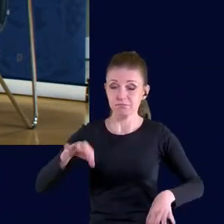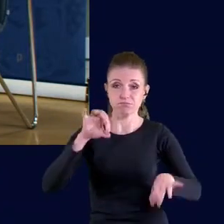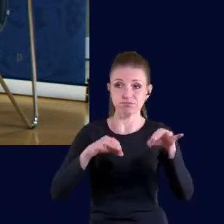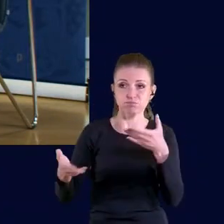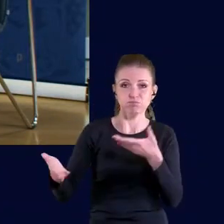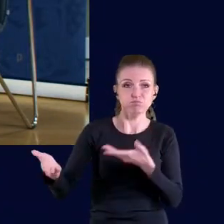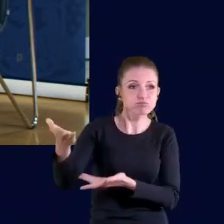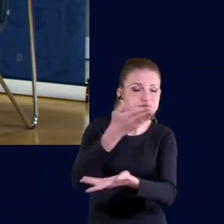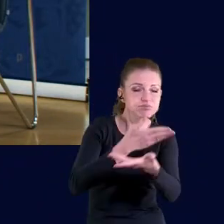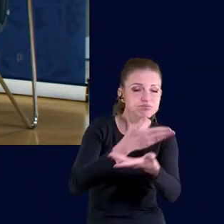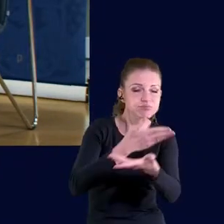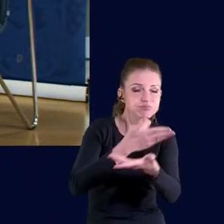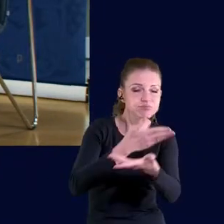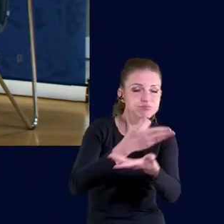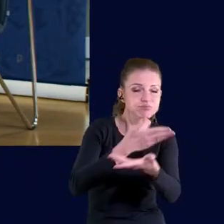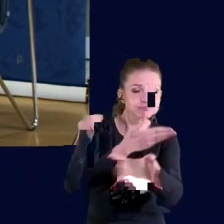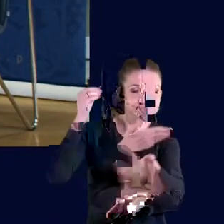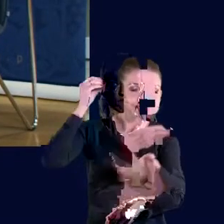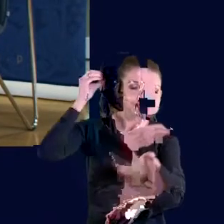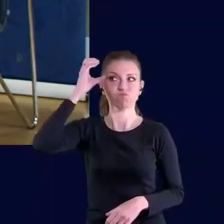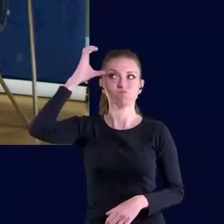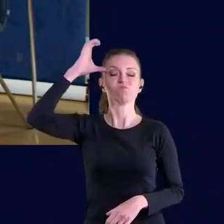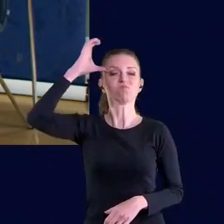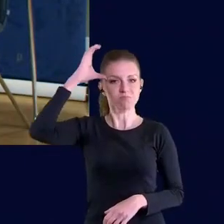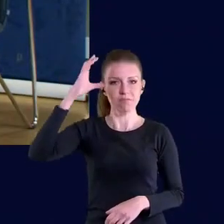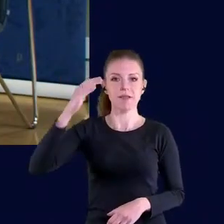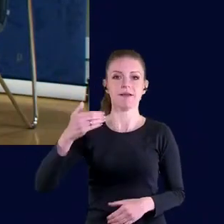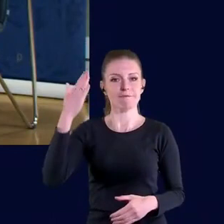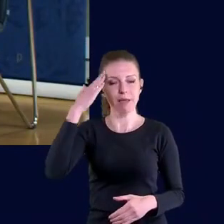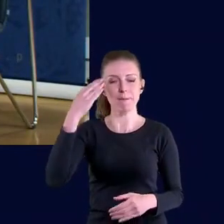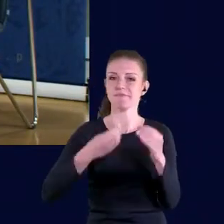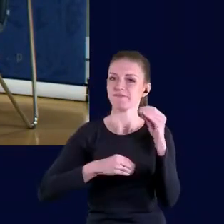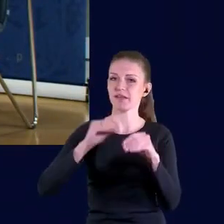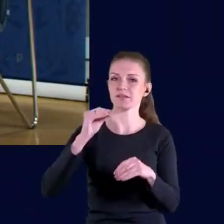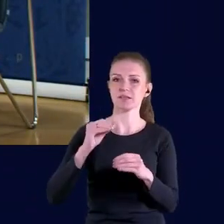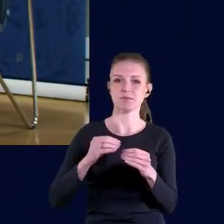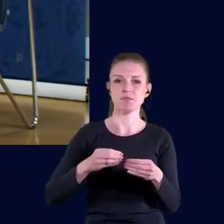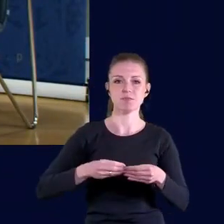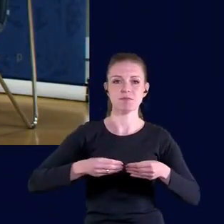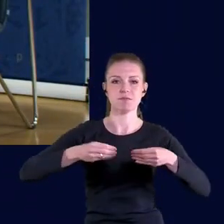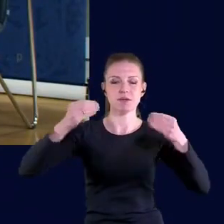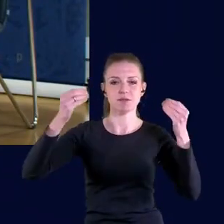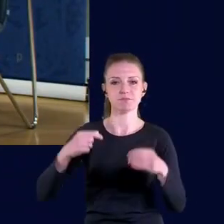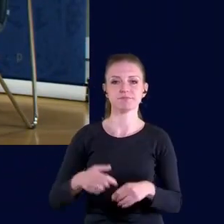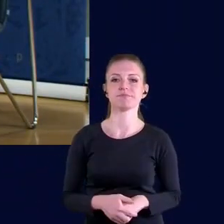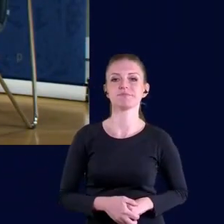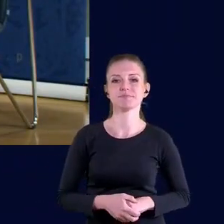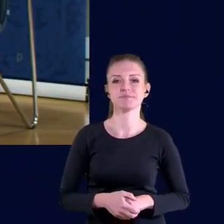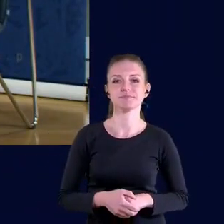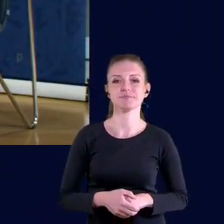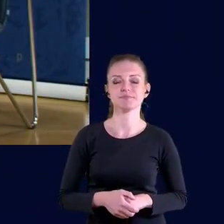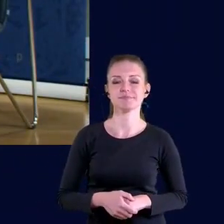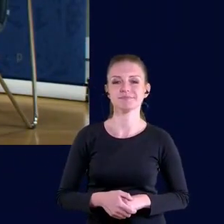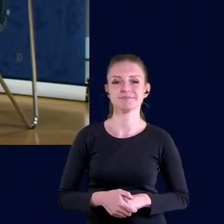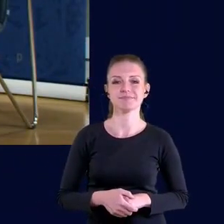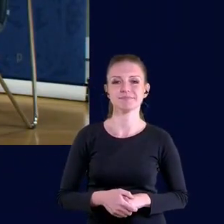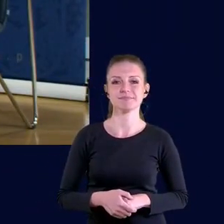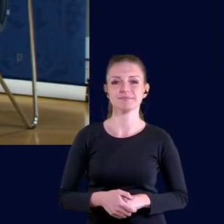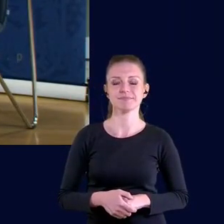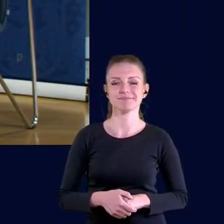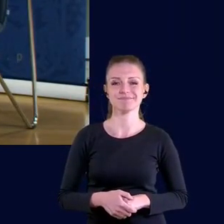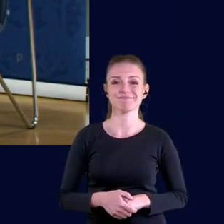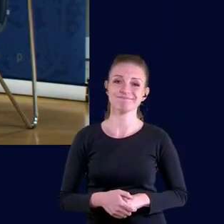spotkania co bardzo istotne i wierzę w to że inspirujące Mam też taką nadzieję że